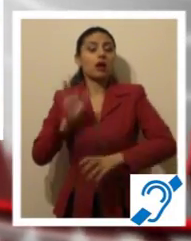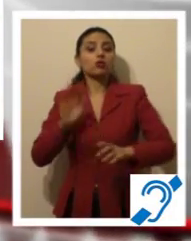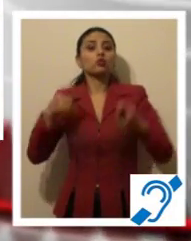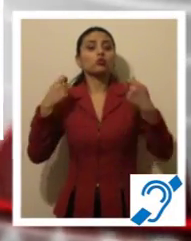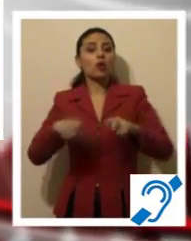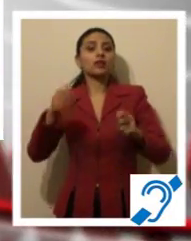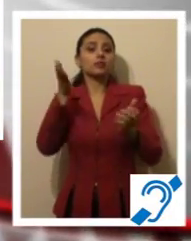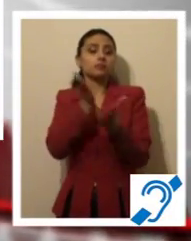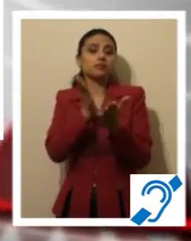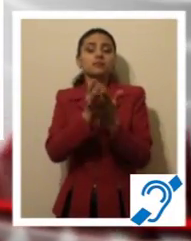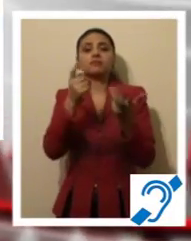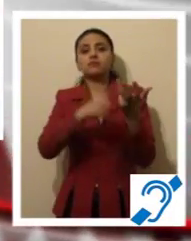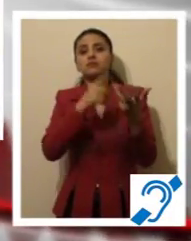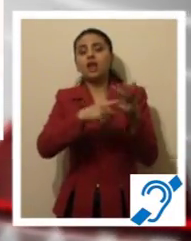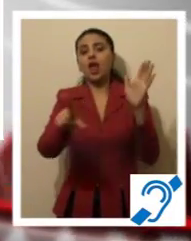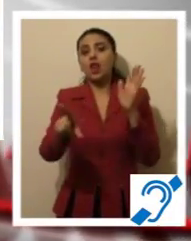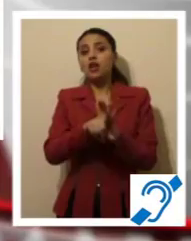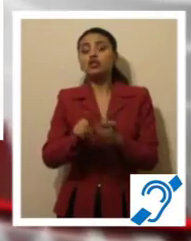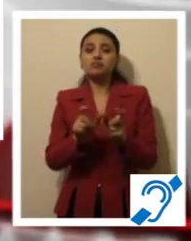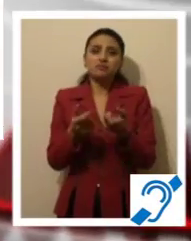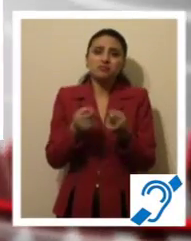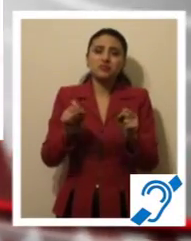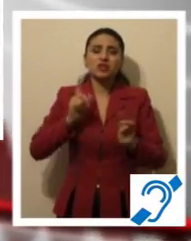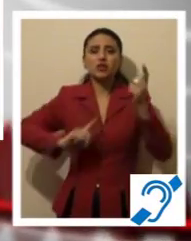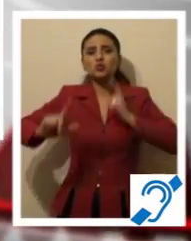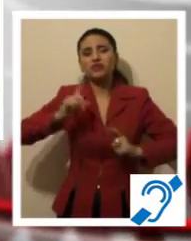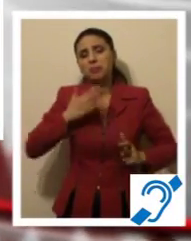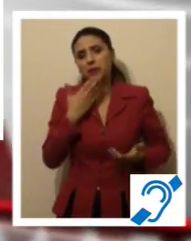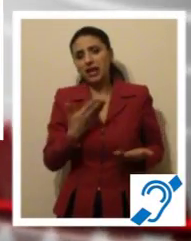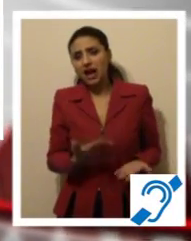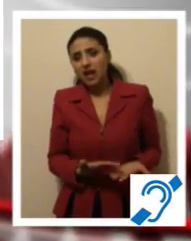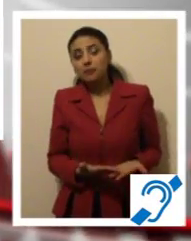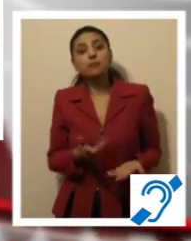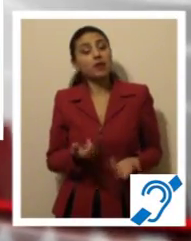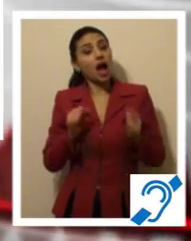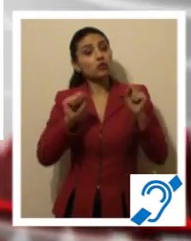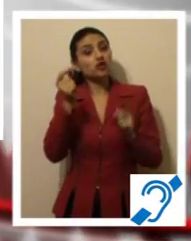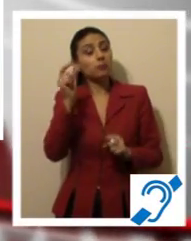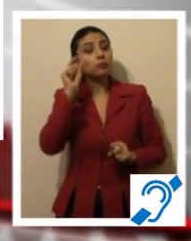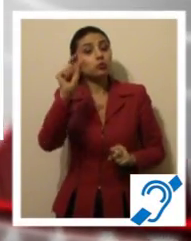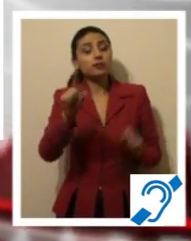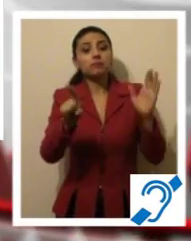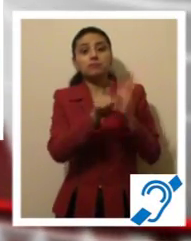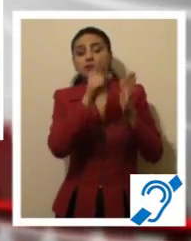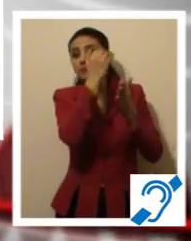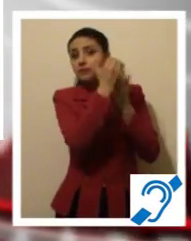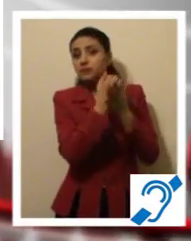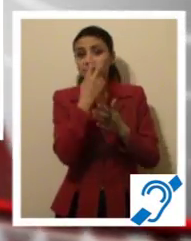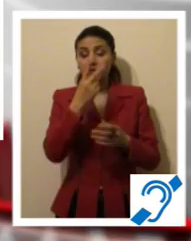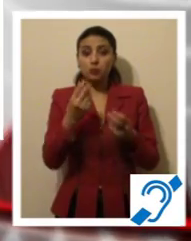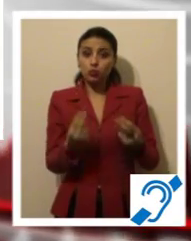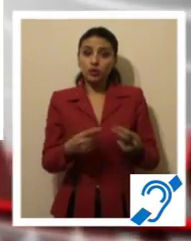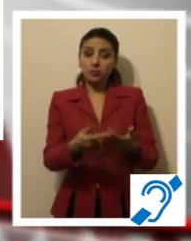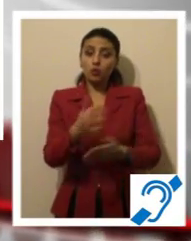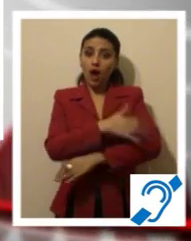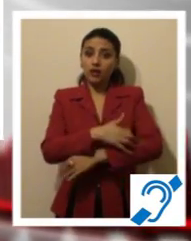măsurile necesare astfel încât să evite orice suferință inutilă animalelor și să asigure cel puțin standardele minime privitoare la bunăstarea